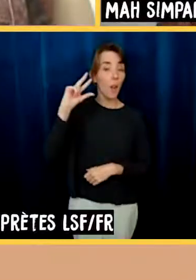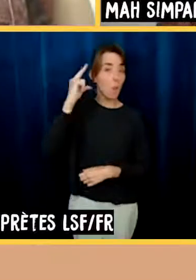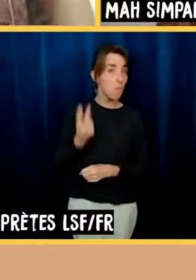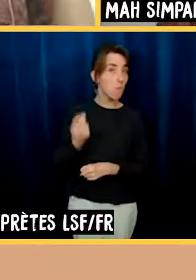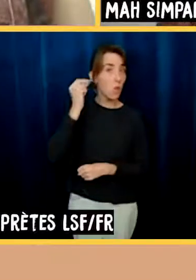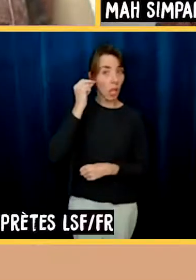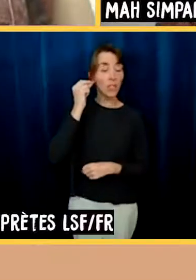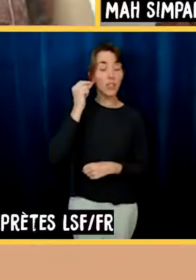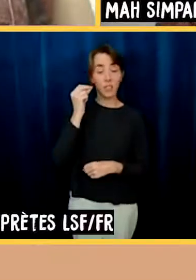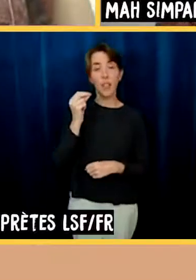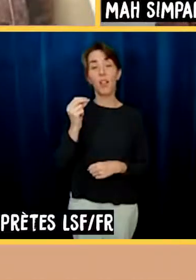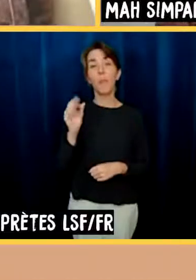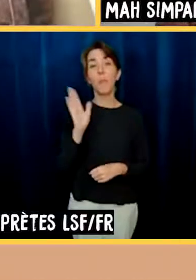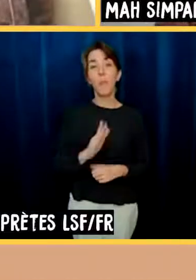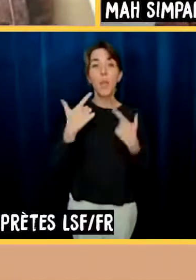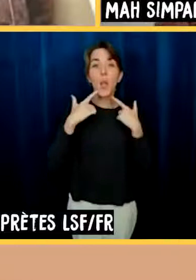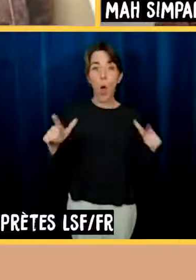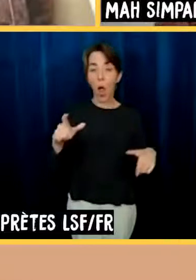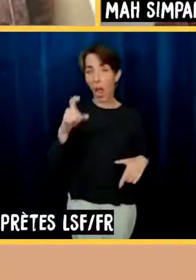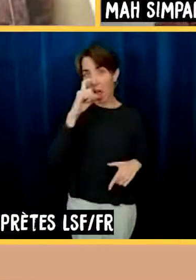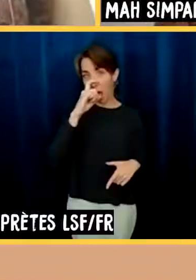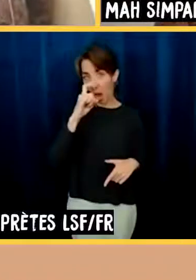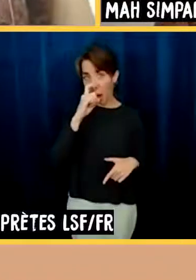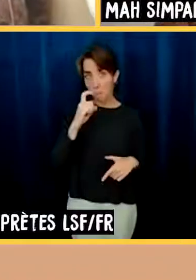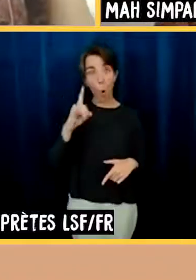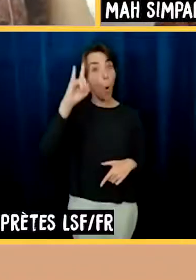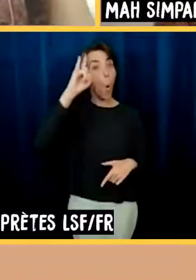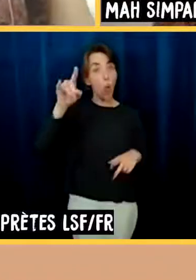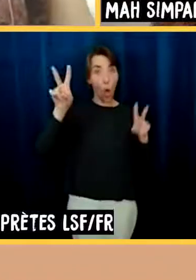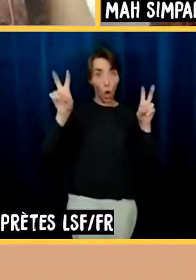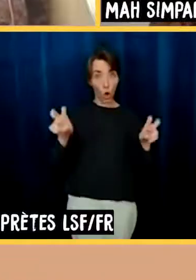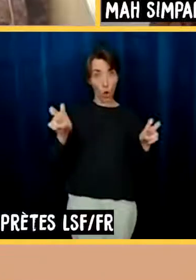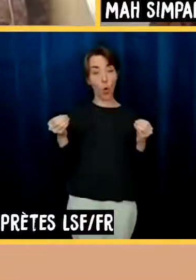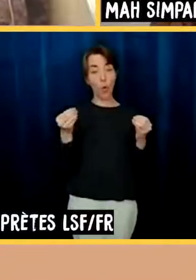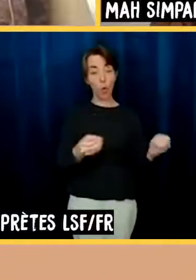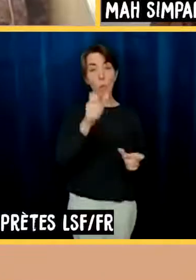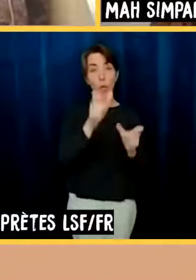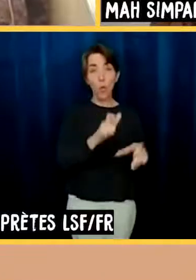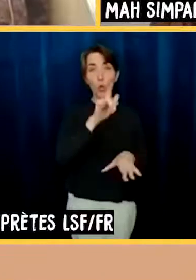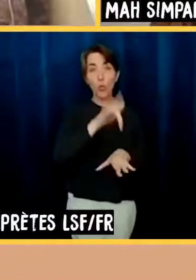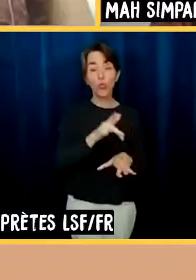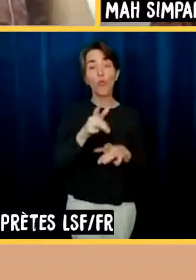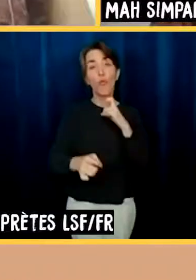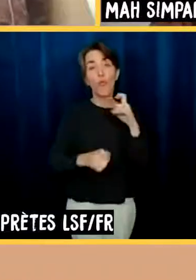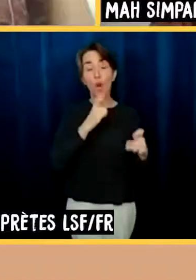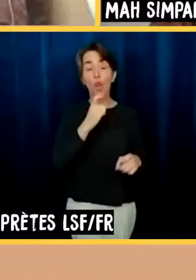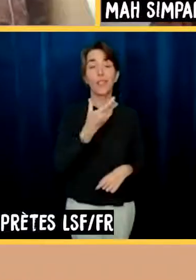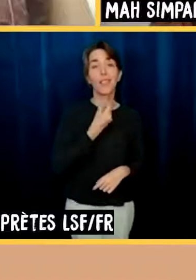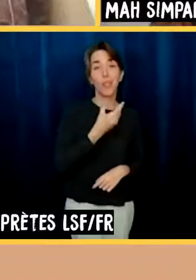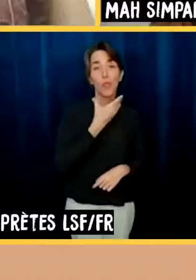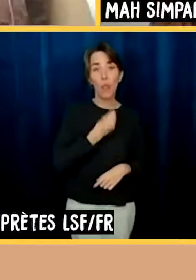Sharaf, ou Honneur en arabe, qui donne de la voix aux survivantes de violences sexuelles au Moyen-Orient et en Afrique du